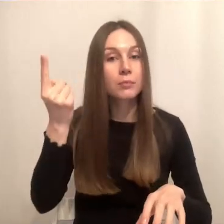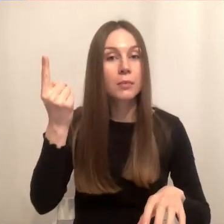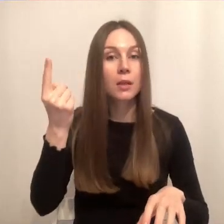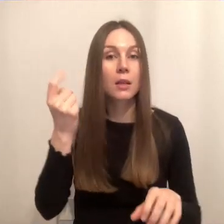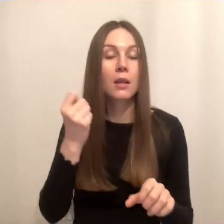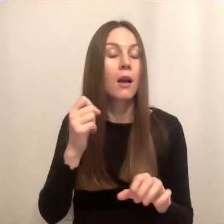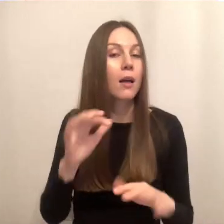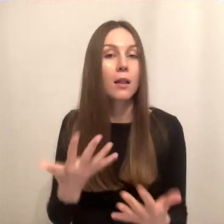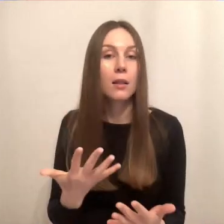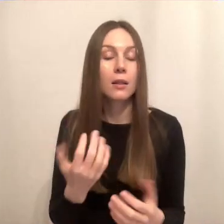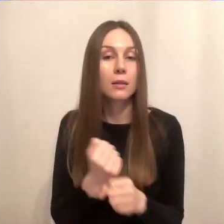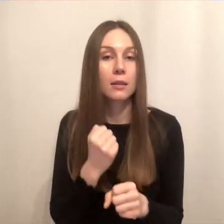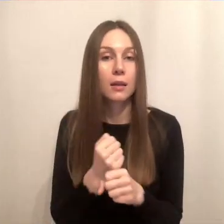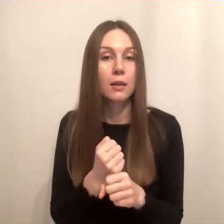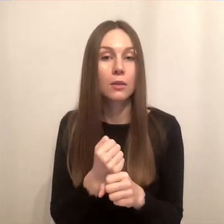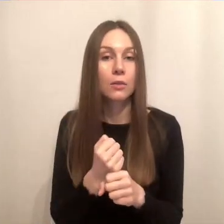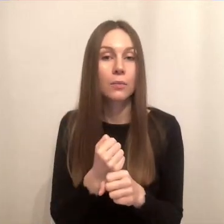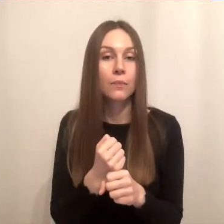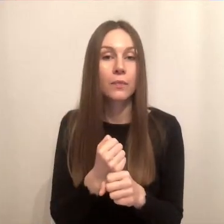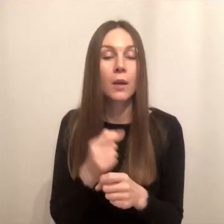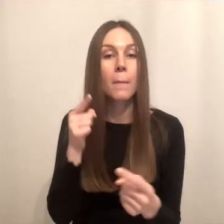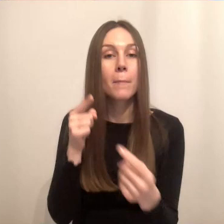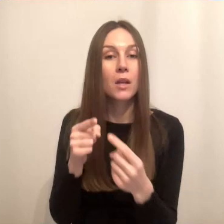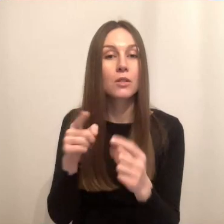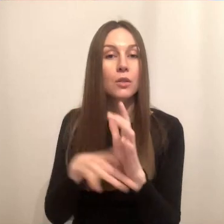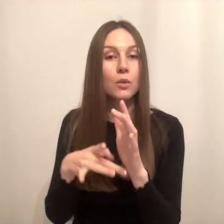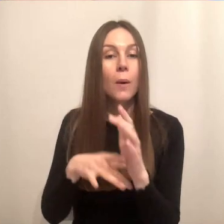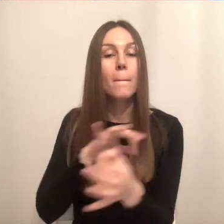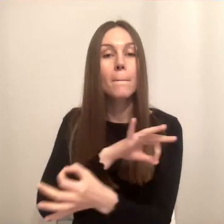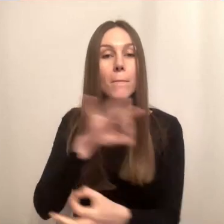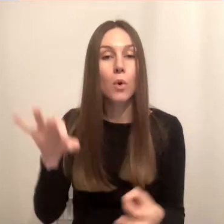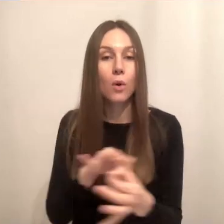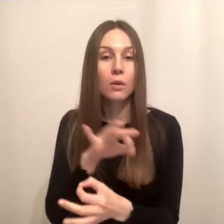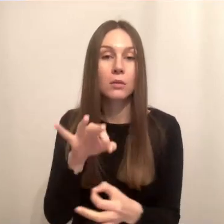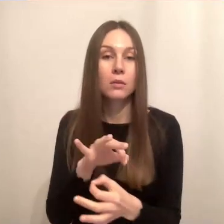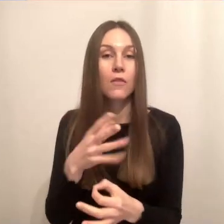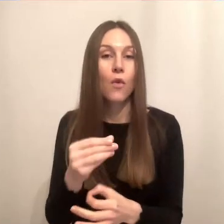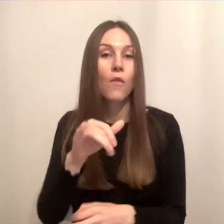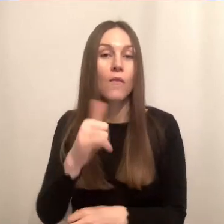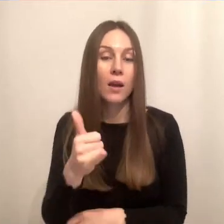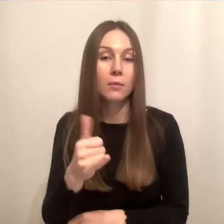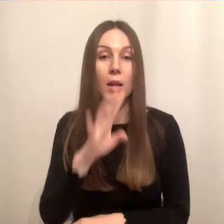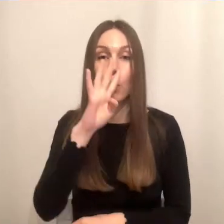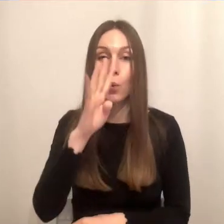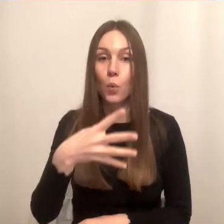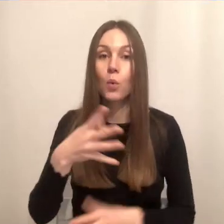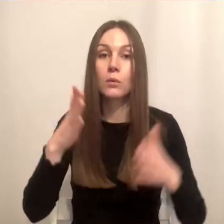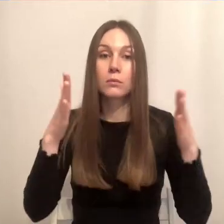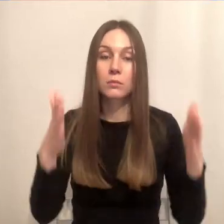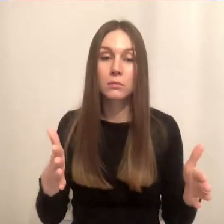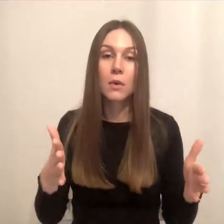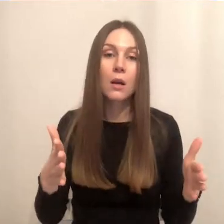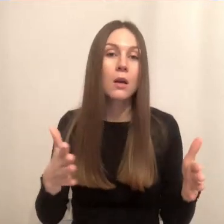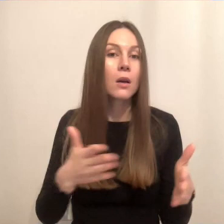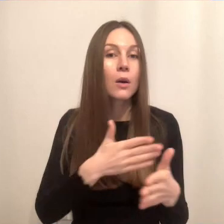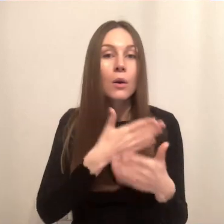yra daro antikorupcinį projektų sprendimų projektų vertinimą. Per 4 metus nebuvo nei vieną kartą